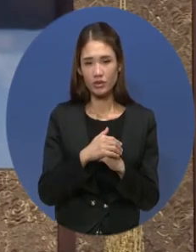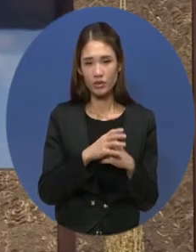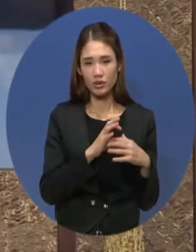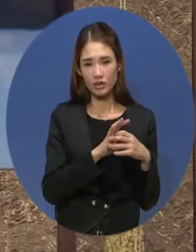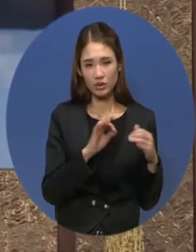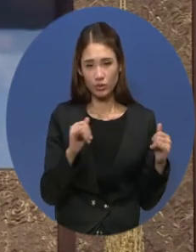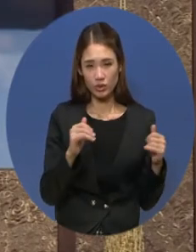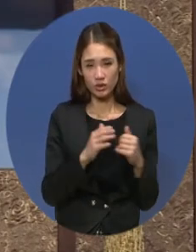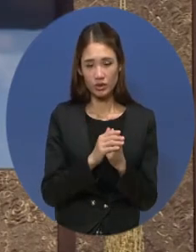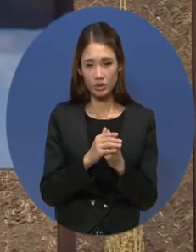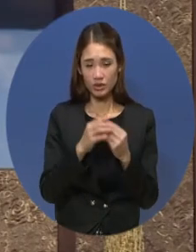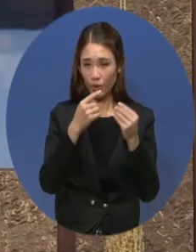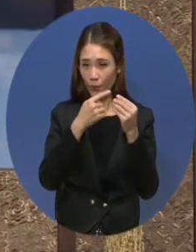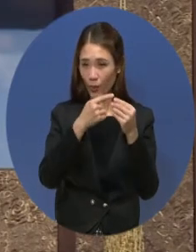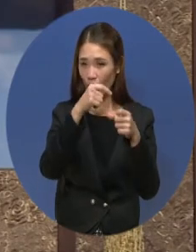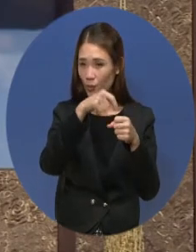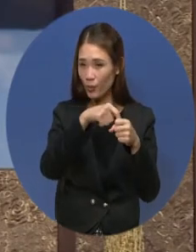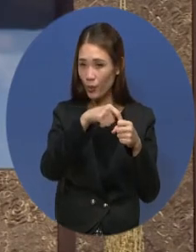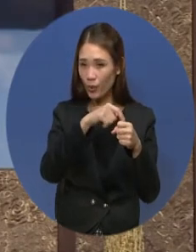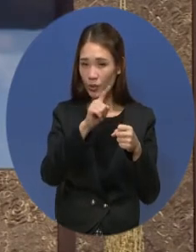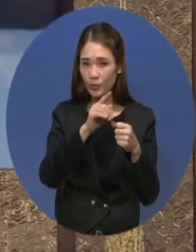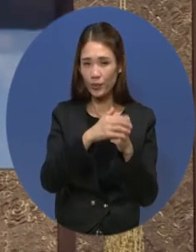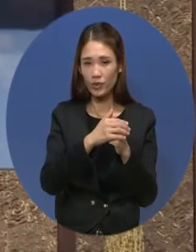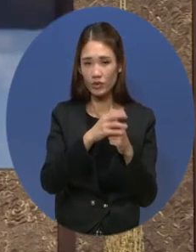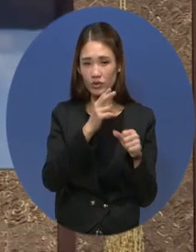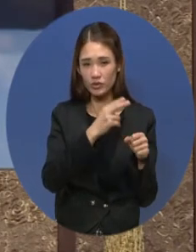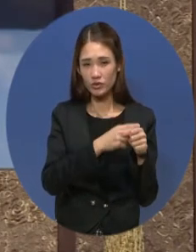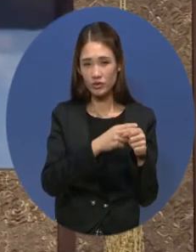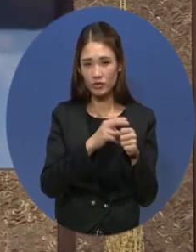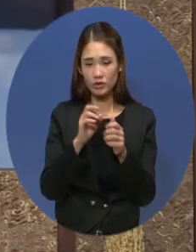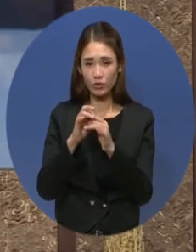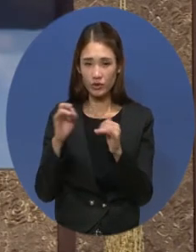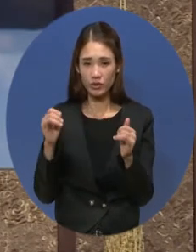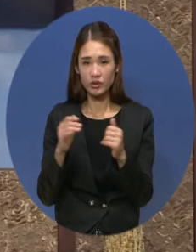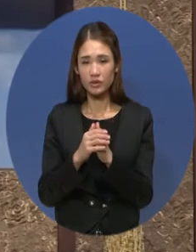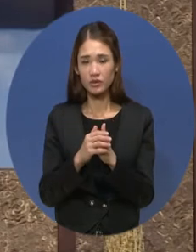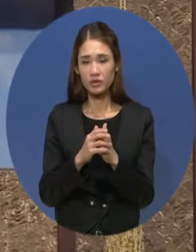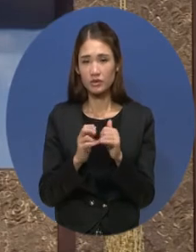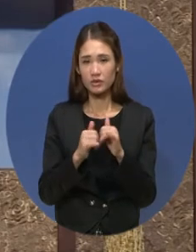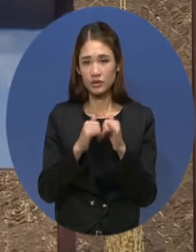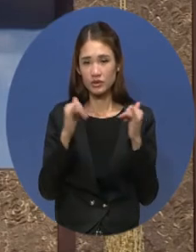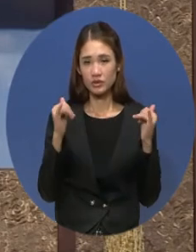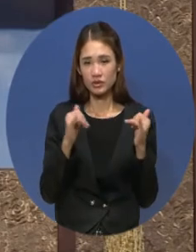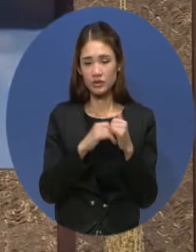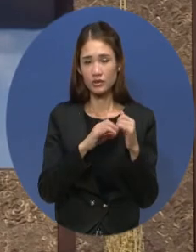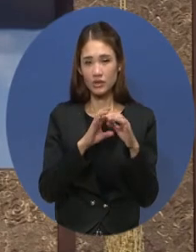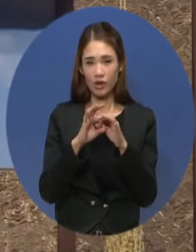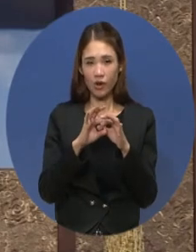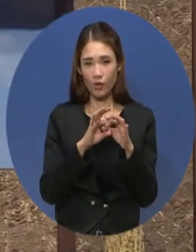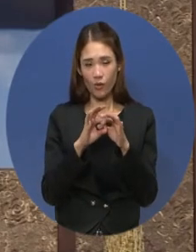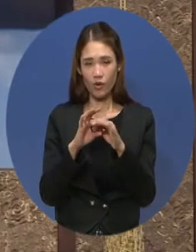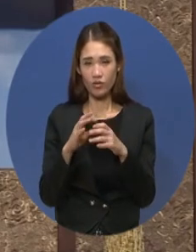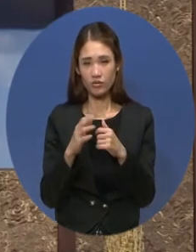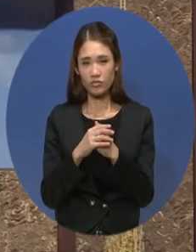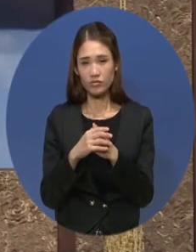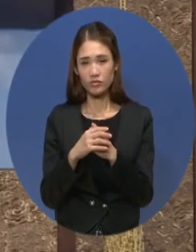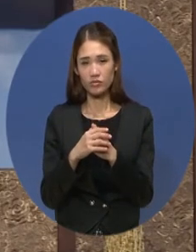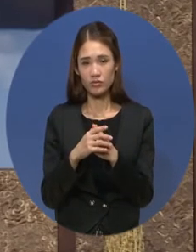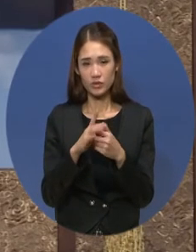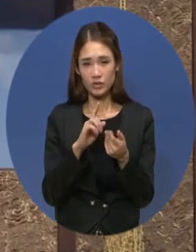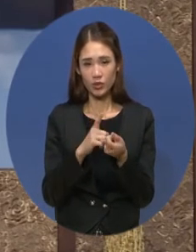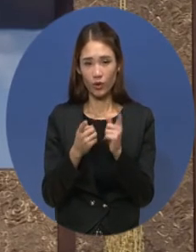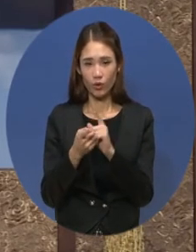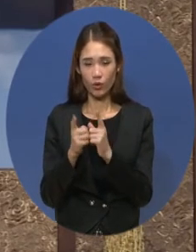일차적 의 일차적인 목적은 어 선생님들과 우리 이용인 들 간의 사회적 관계 에 상호